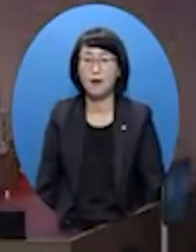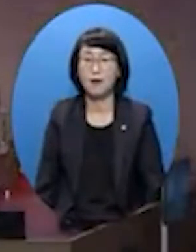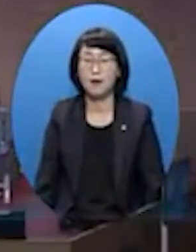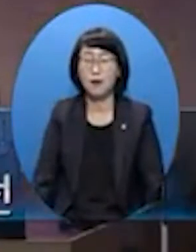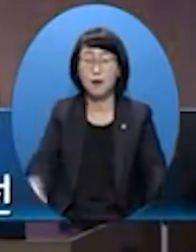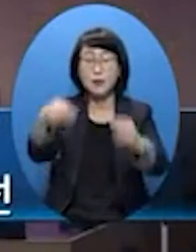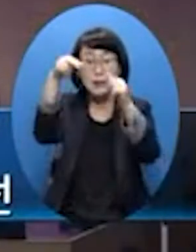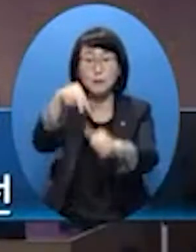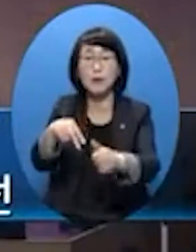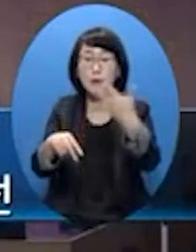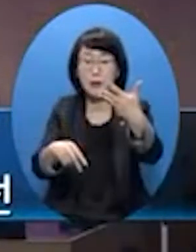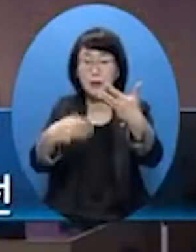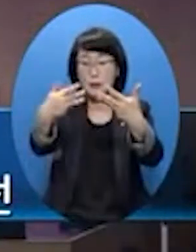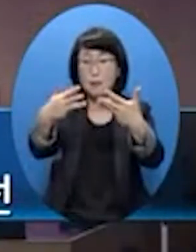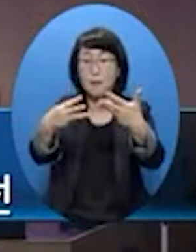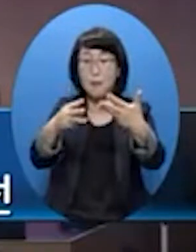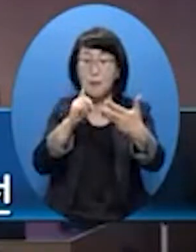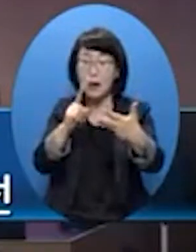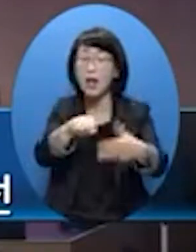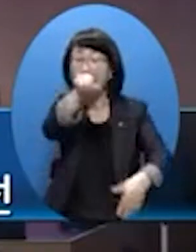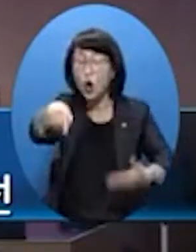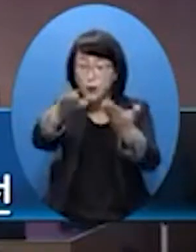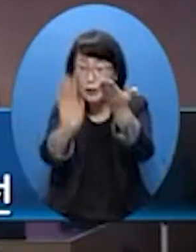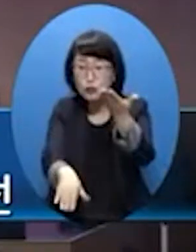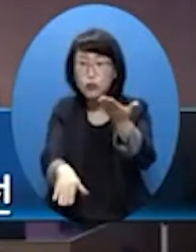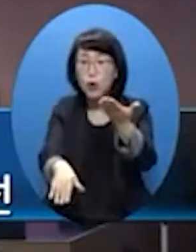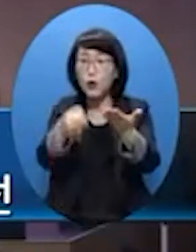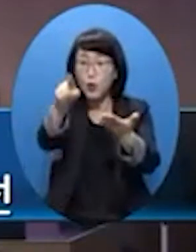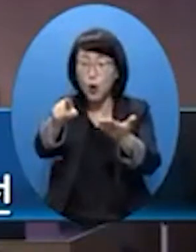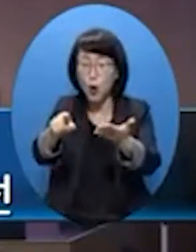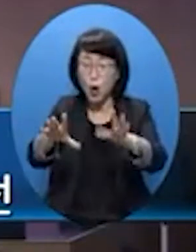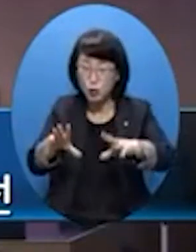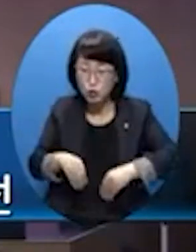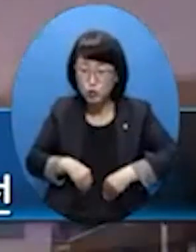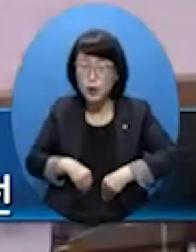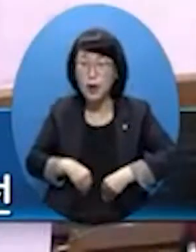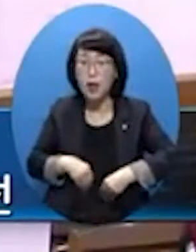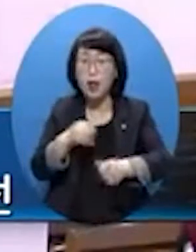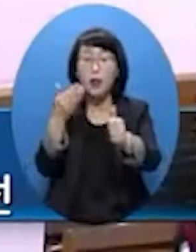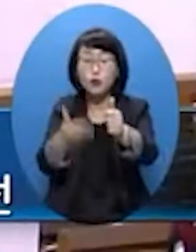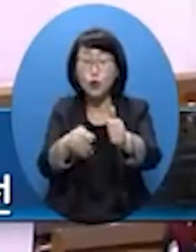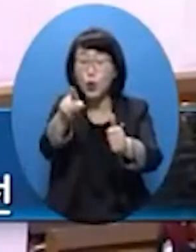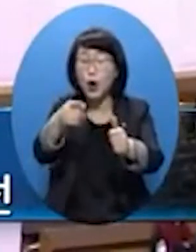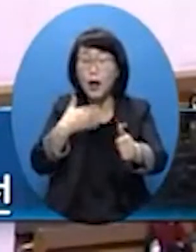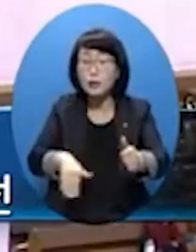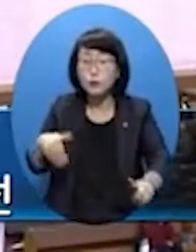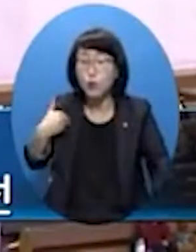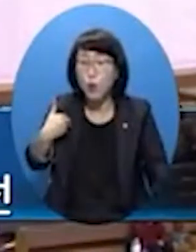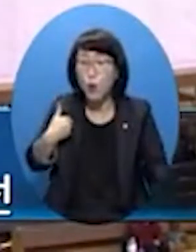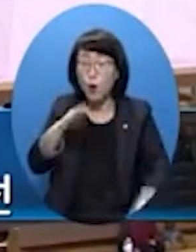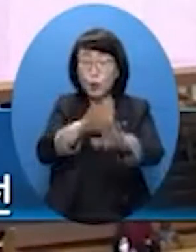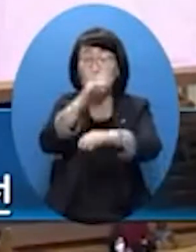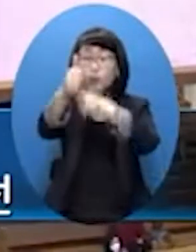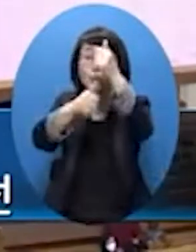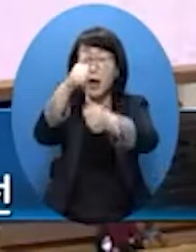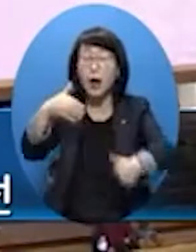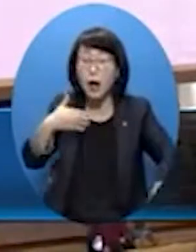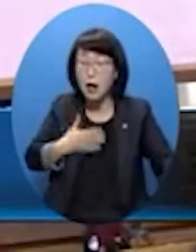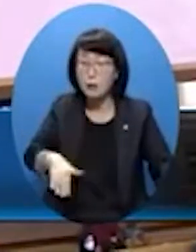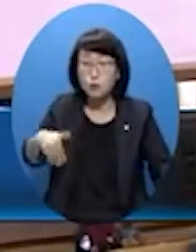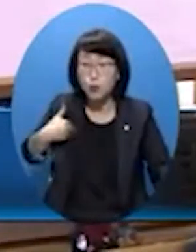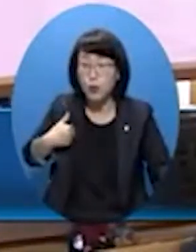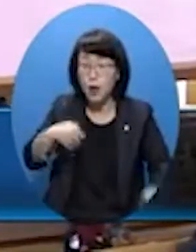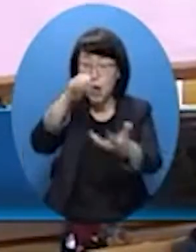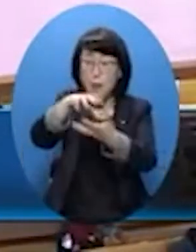심 막이 팔짝 3대로 설명합니다 너를 낮추 시며 너를 줄이게 하시며 또 너도 알지 못하며 내 주장들도 알지 못하던 만나를